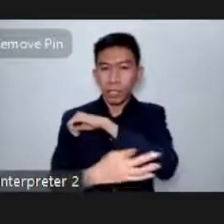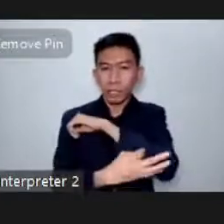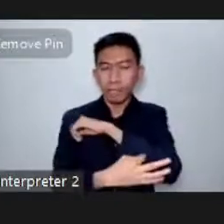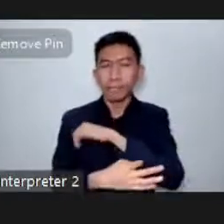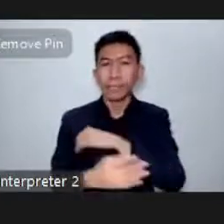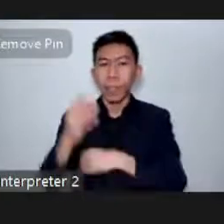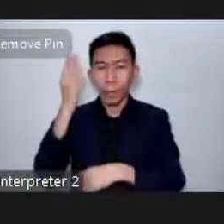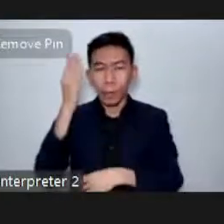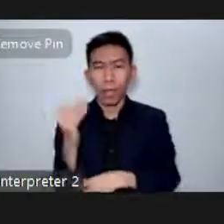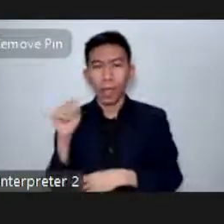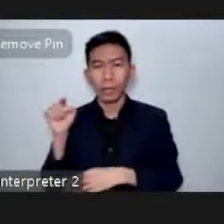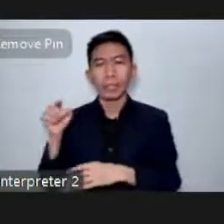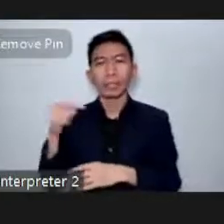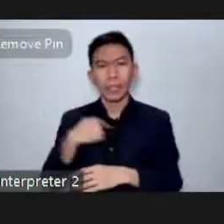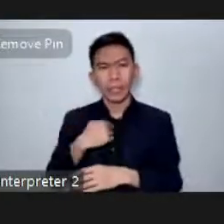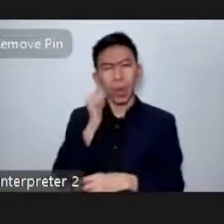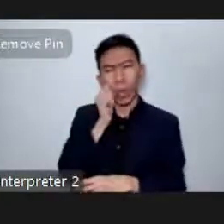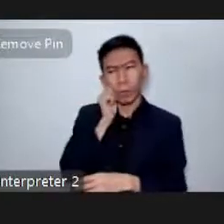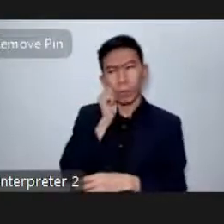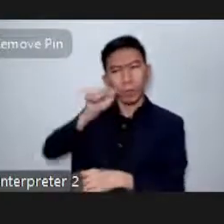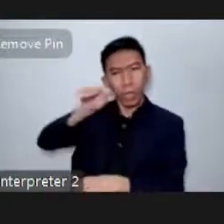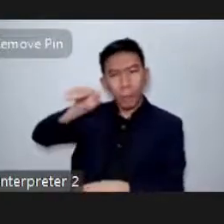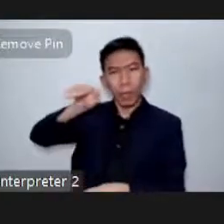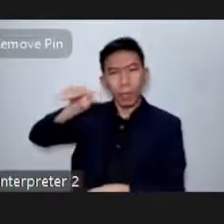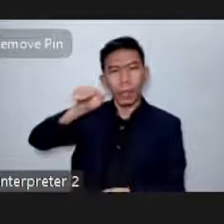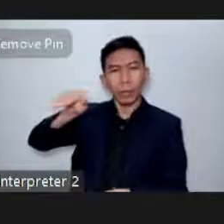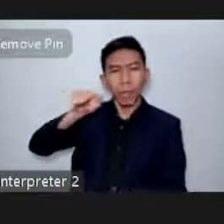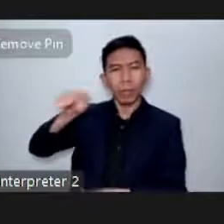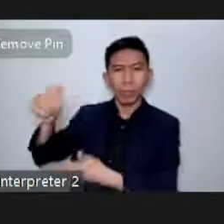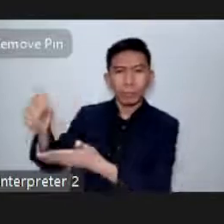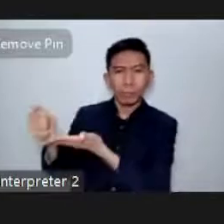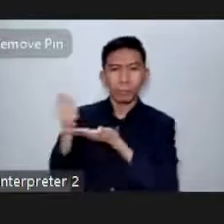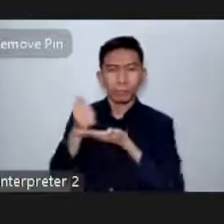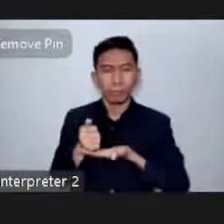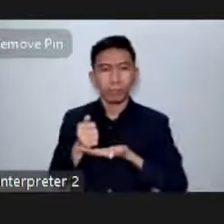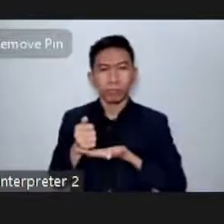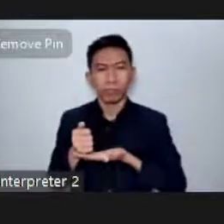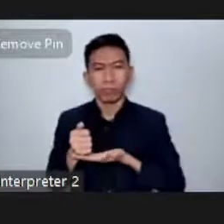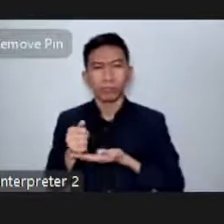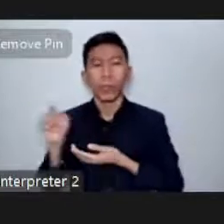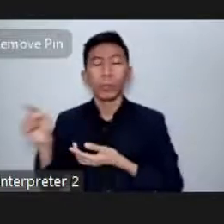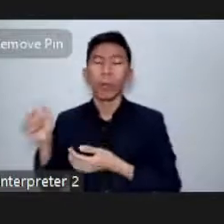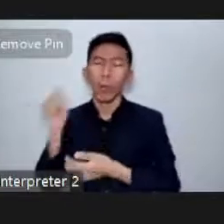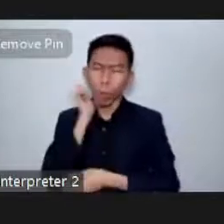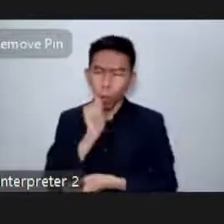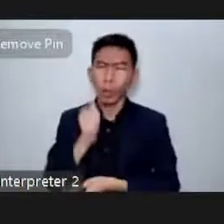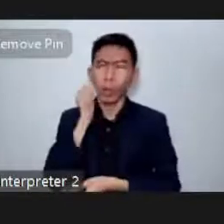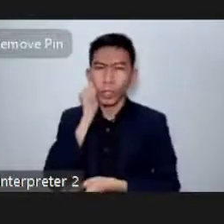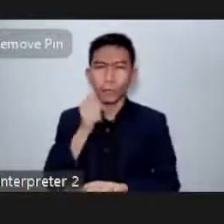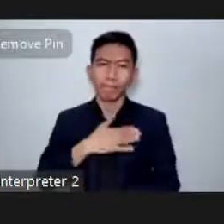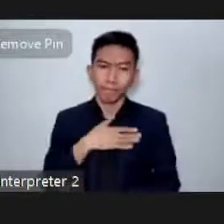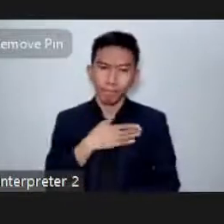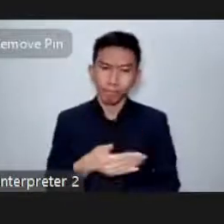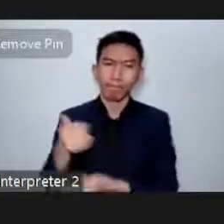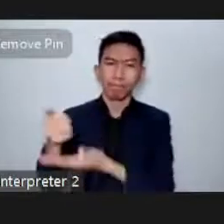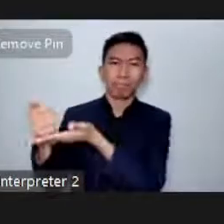po ang lagi kong tinatakbuhan, lagi kong hinihilingan po ng tulong at hindi po ako nila binibigo. At lahat